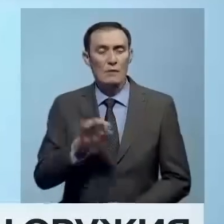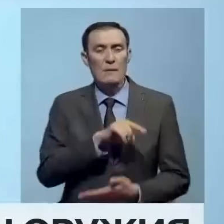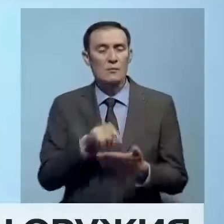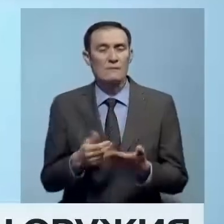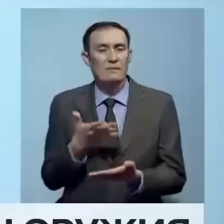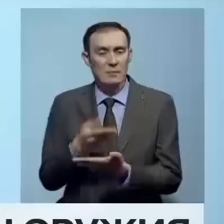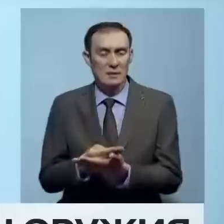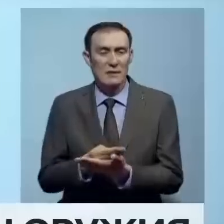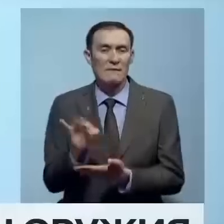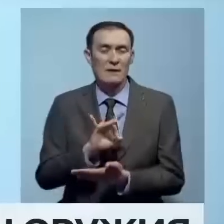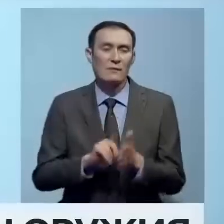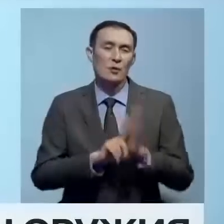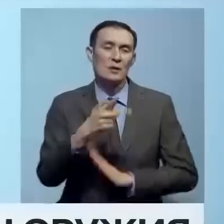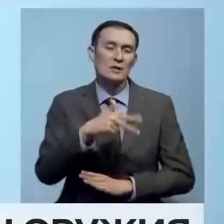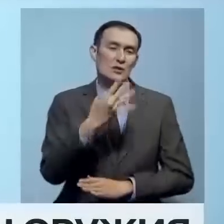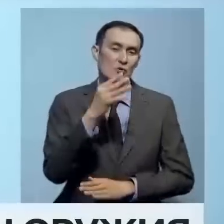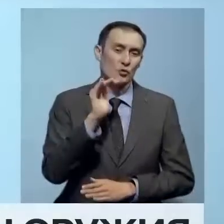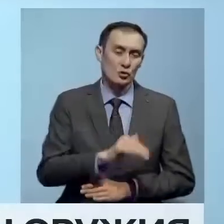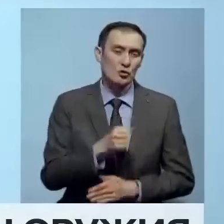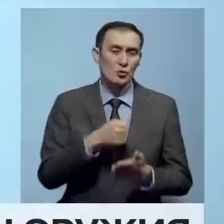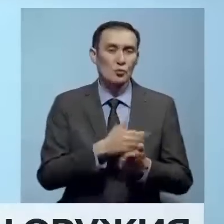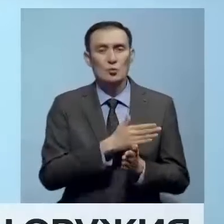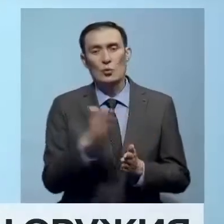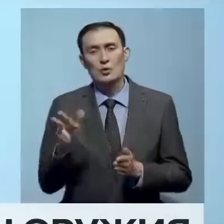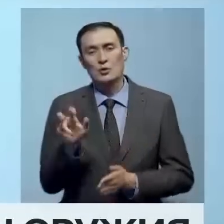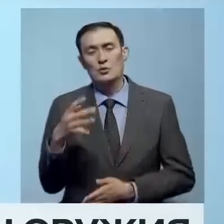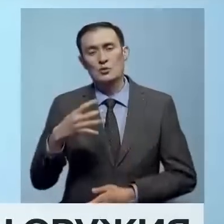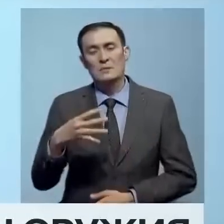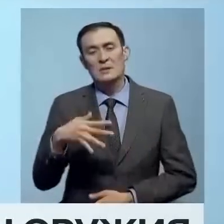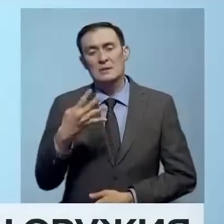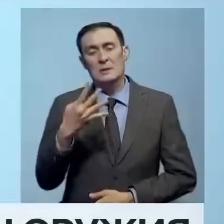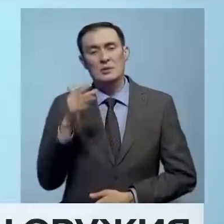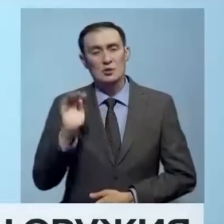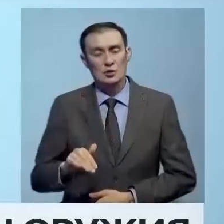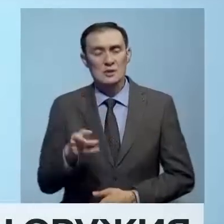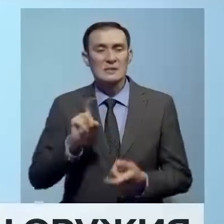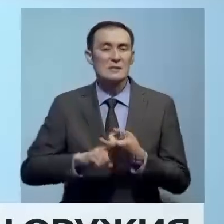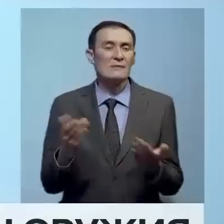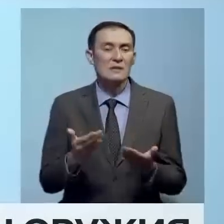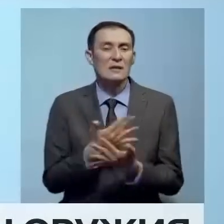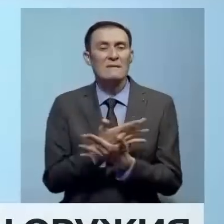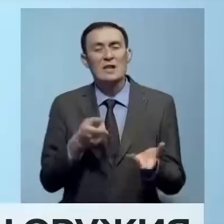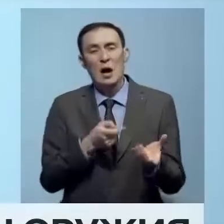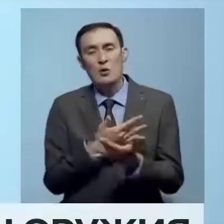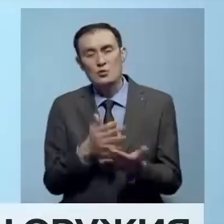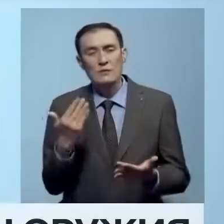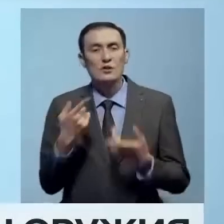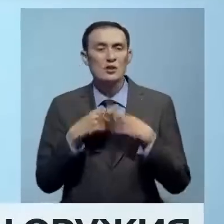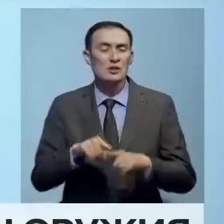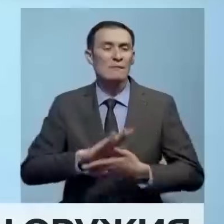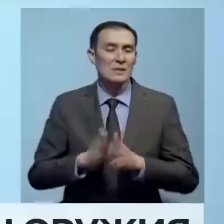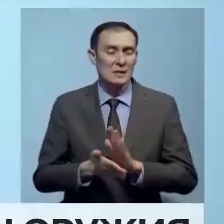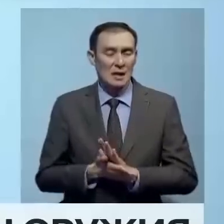суммы выплат, она варьируется от 34 тысяч до 345 тысяч тенге. Зависит от вида оружия и его